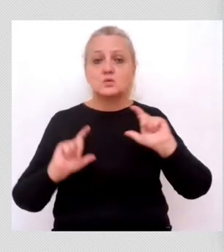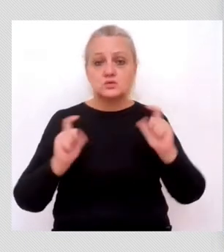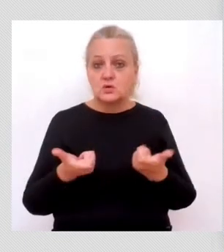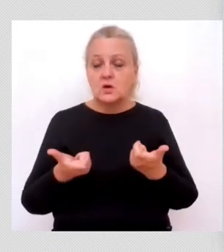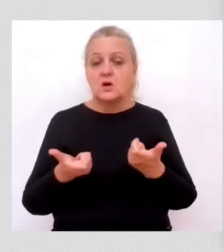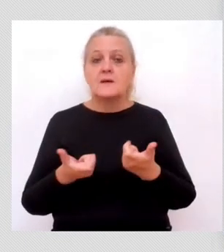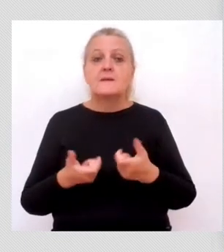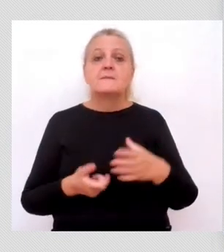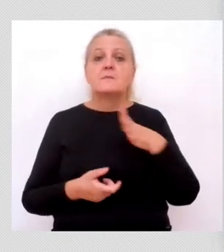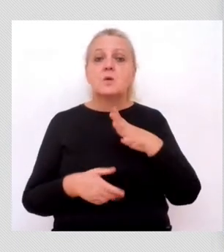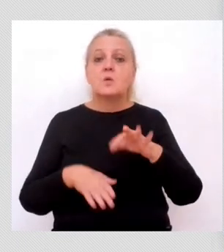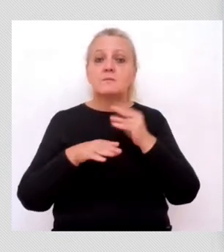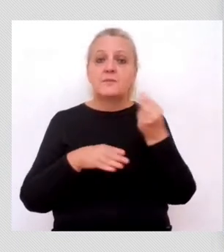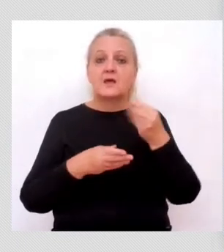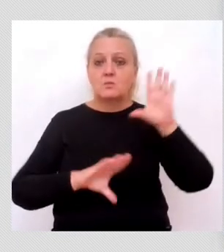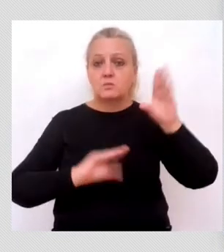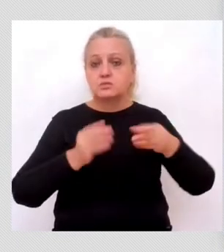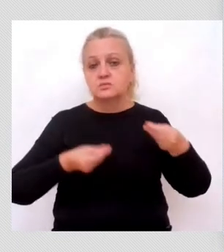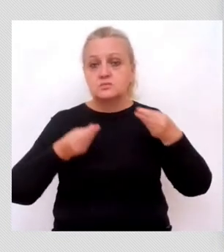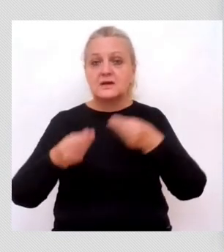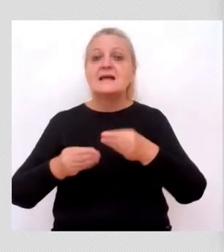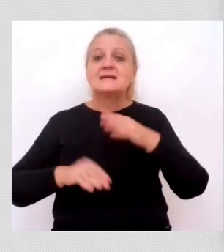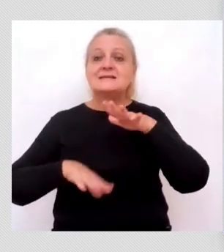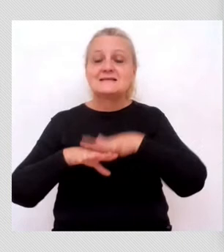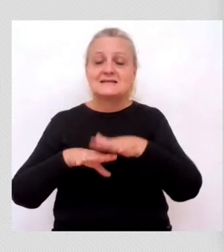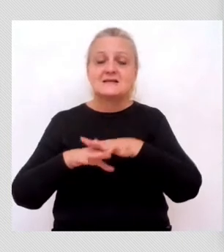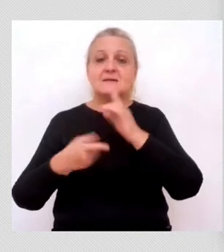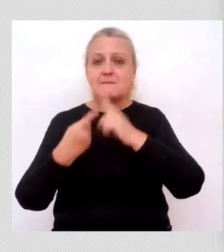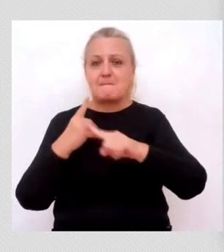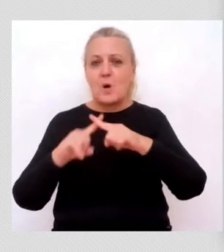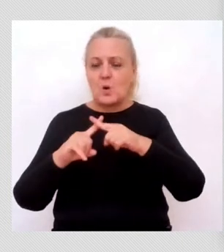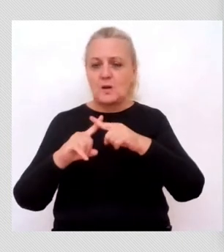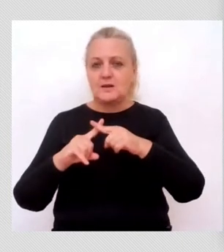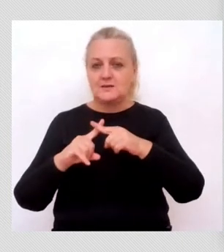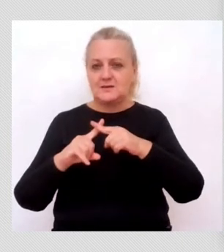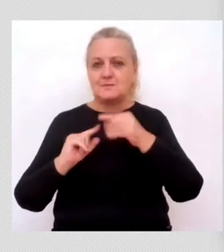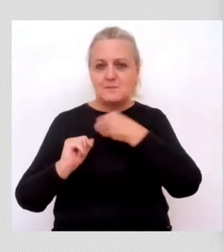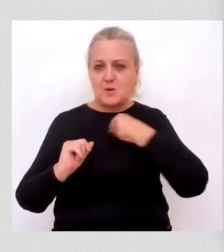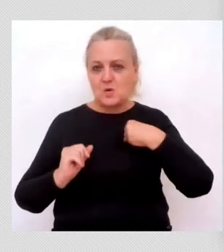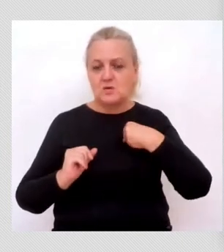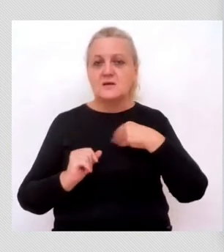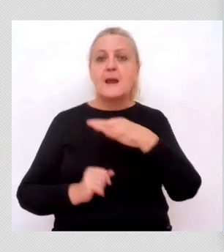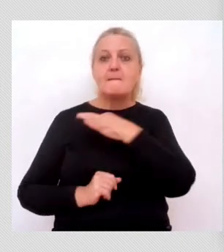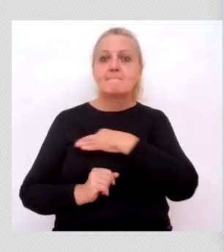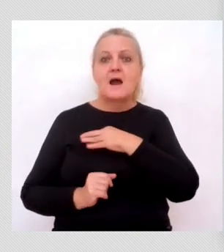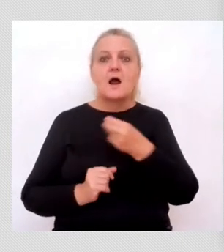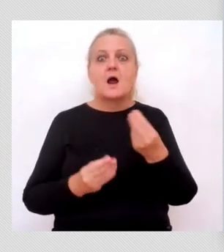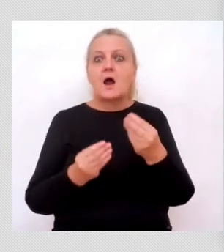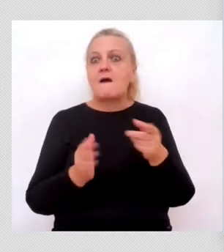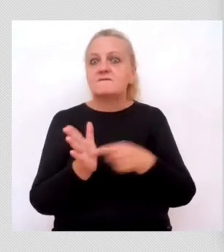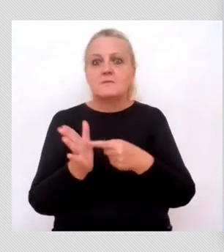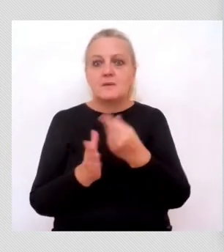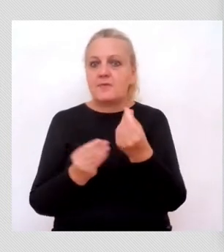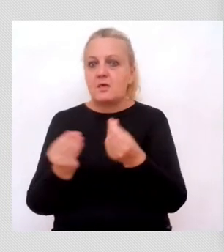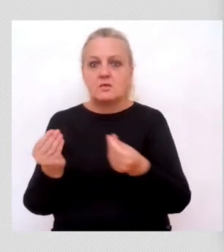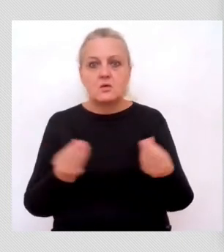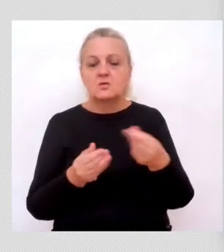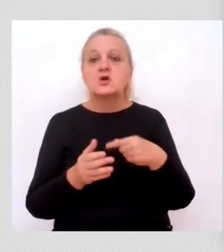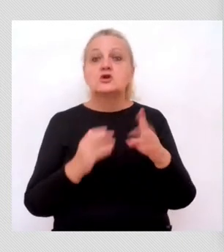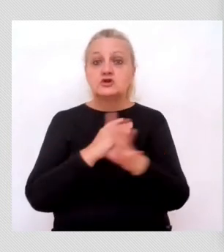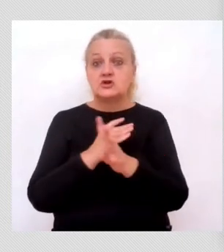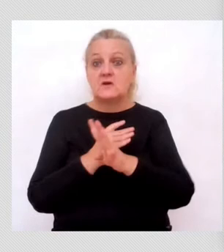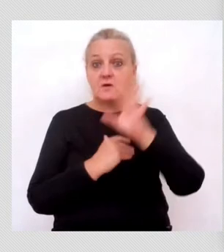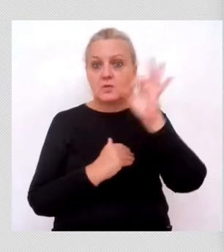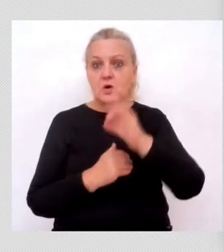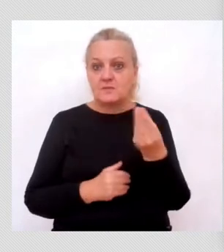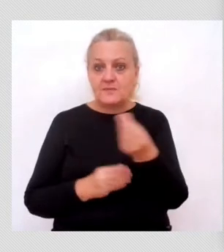wprowadziliśmy olbrzymie pieniądze budżetowe do systemu finansowania polityki w Polsce i uzależniły się partie od tych pieniędzy. Dzisiaj 90%